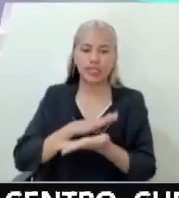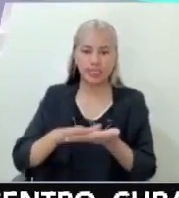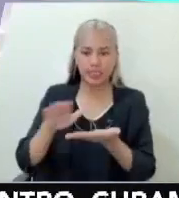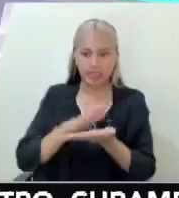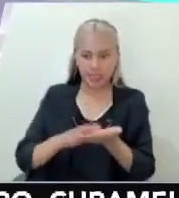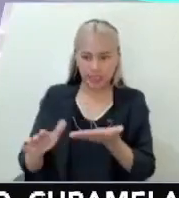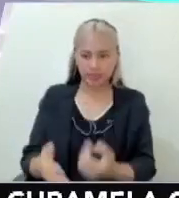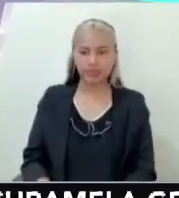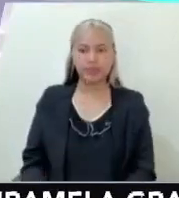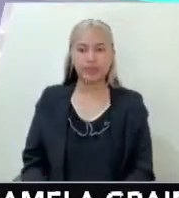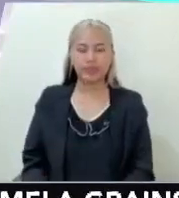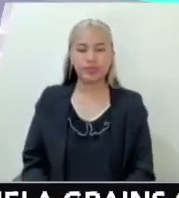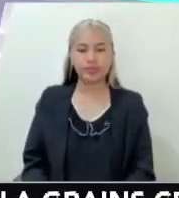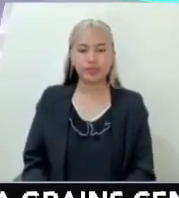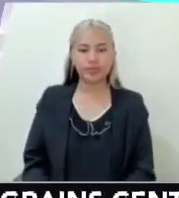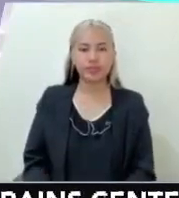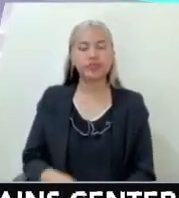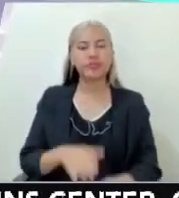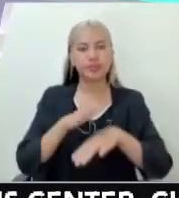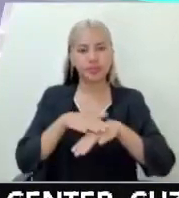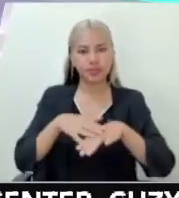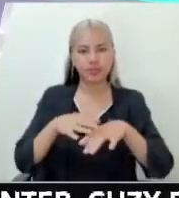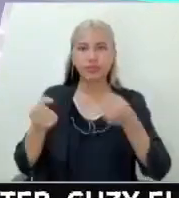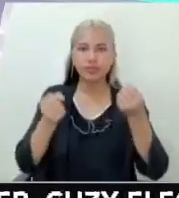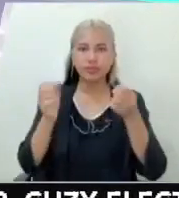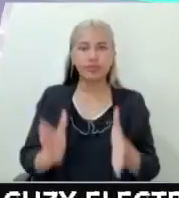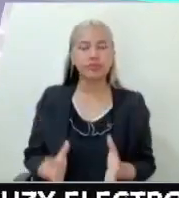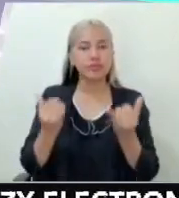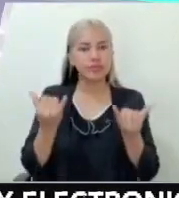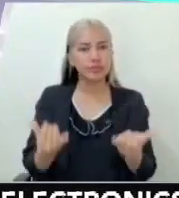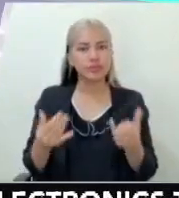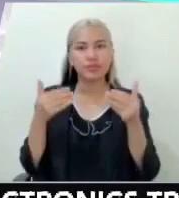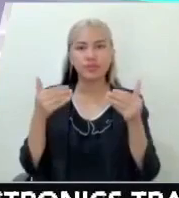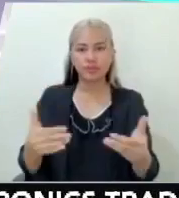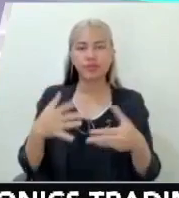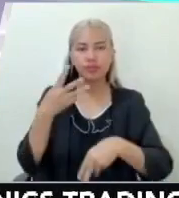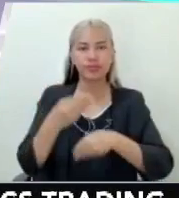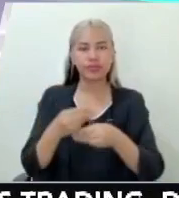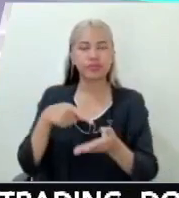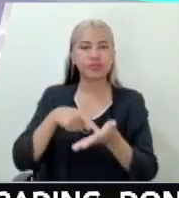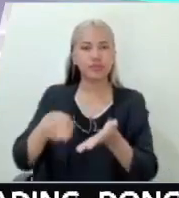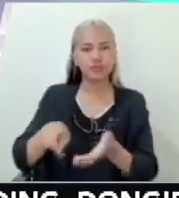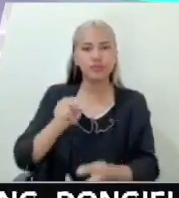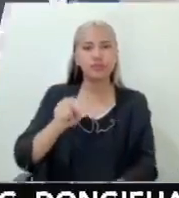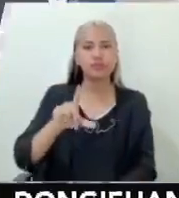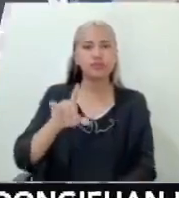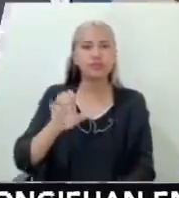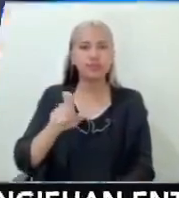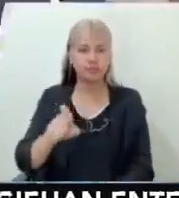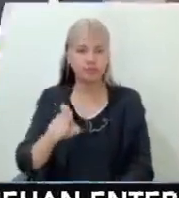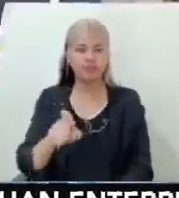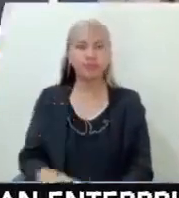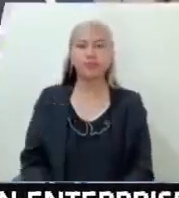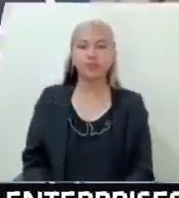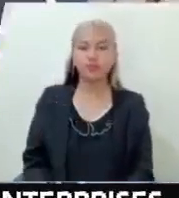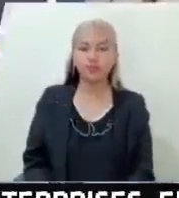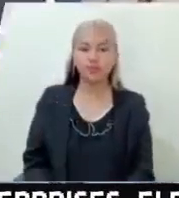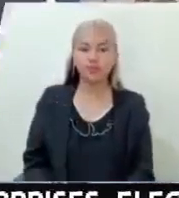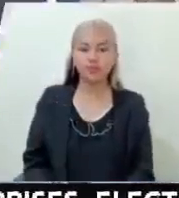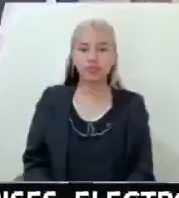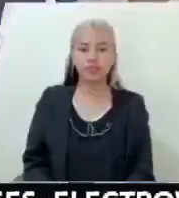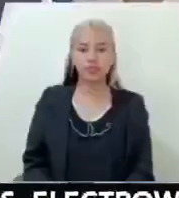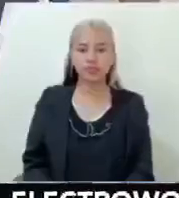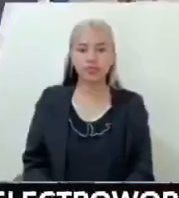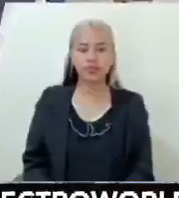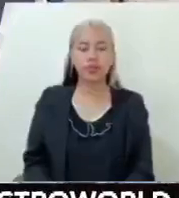Paalala sa ating mga motorista, epektibo na ngayong araw ang dagdag toll sa North Luzon Expressway o NLEX. Para sa open system o yung mula Balintawak